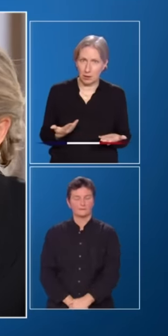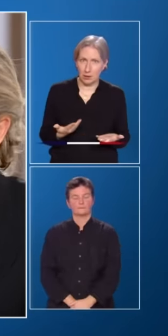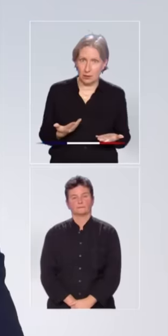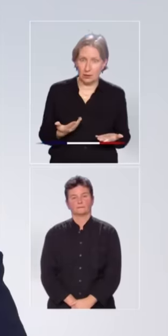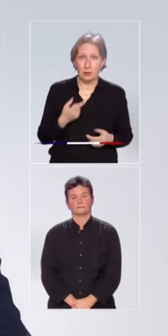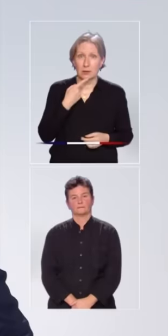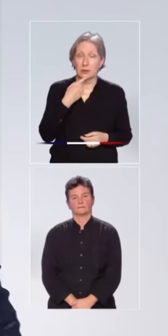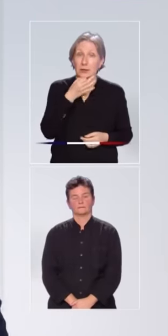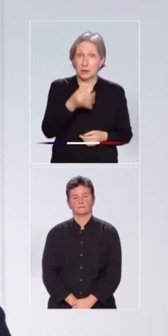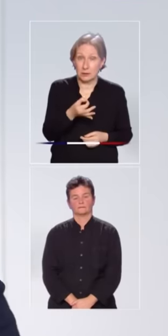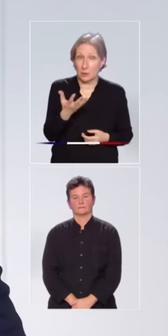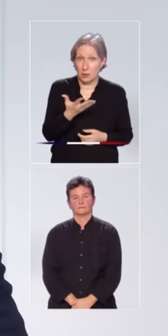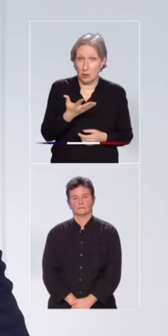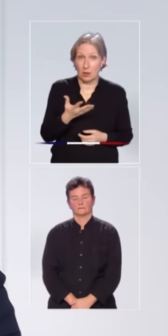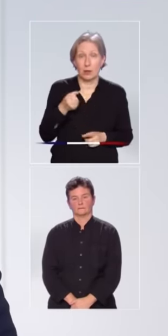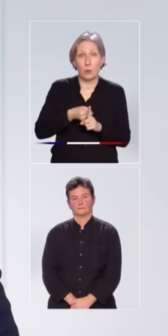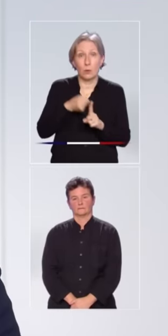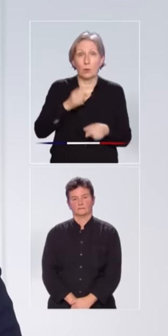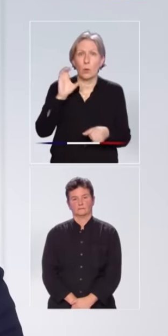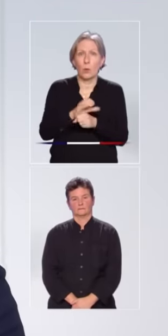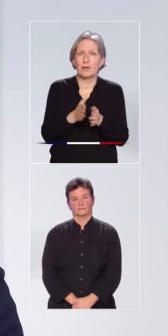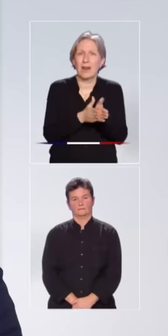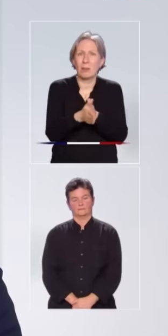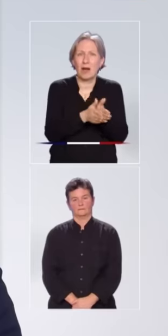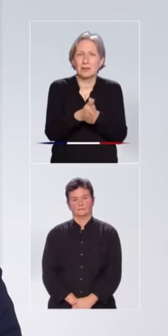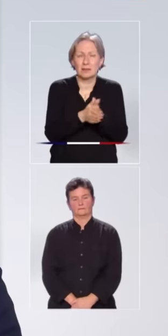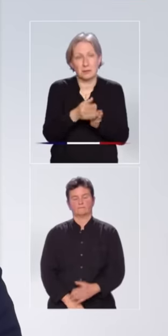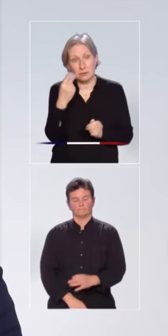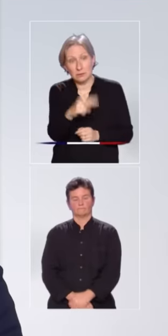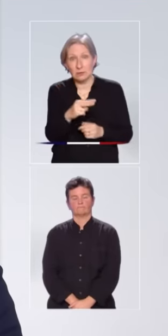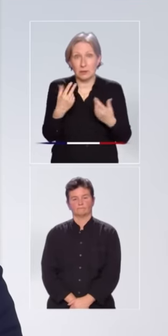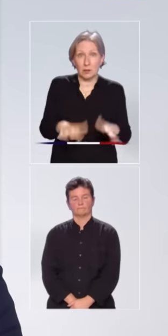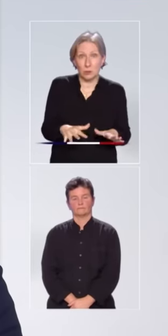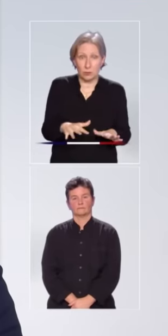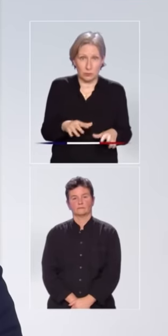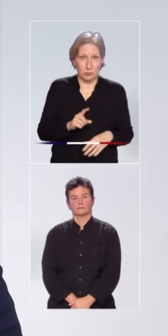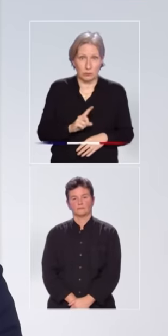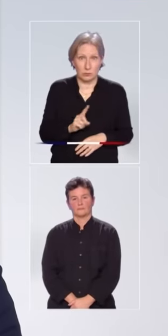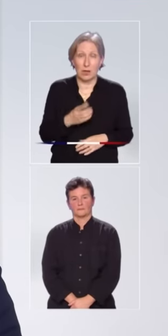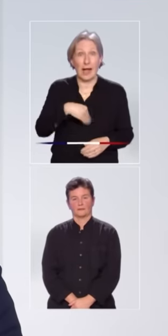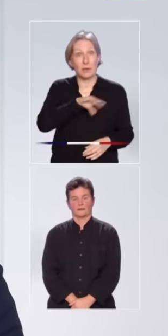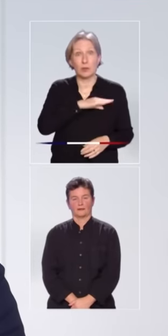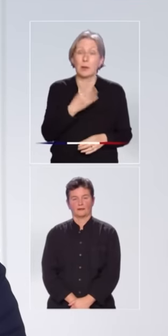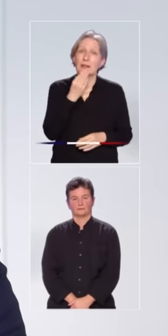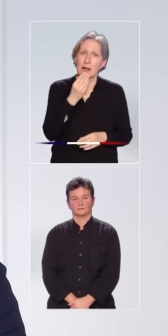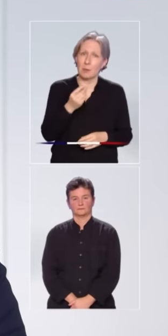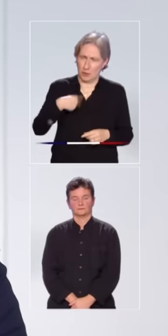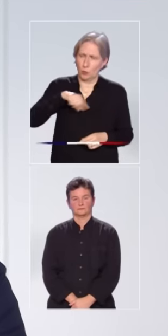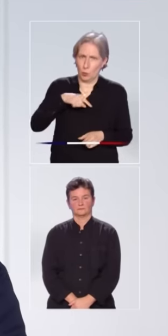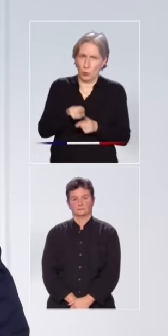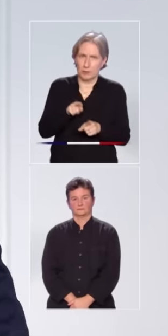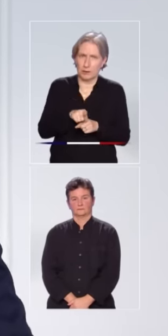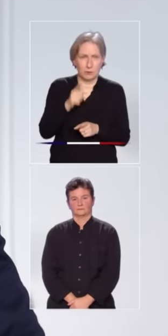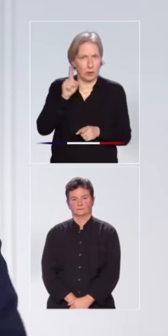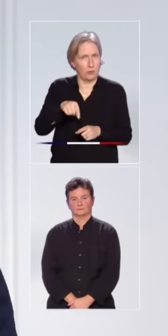de dire, lutter contre le Hamas n'est pas que votre histoire, vous, responsables israéliens, c'est aussi la nôtre, et donc nous